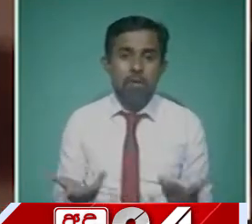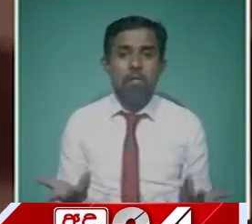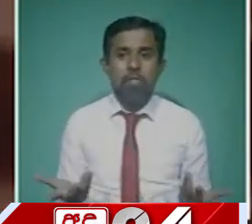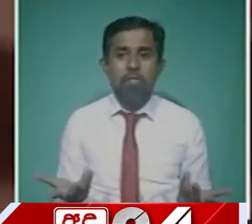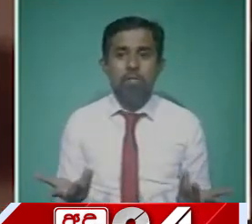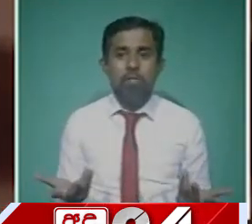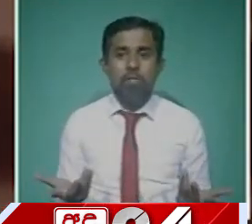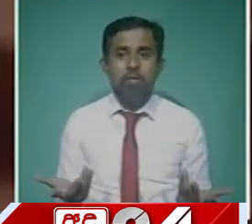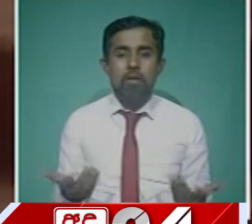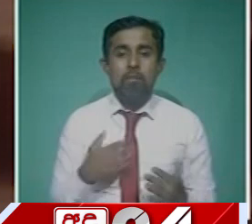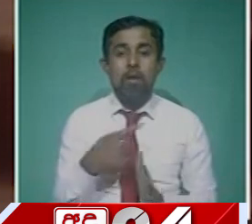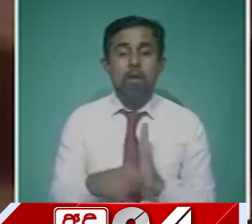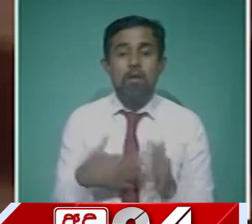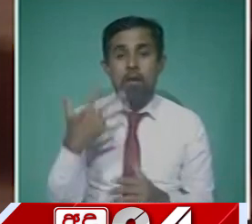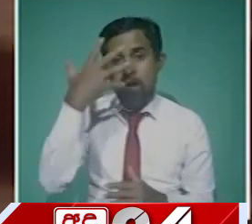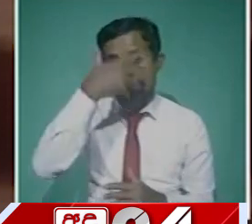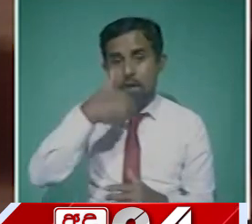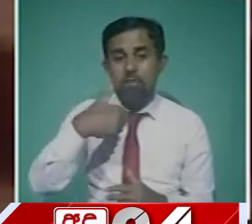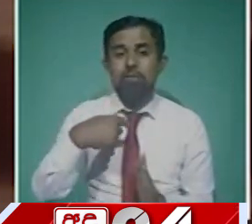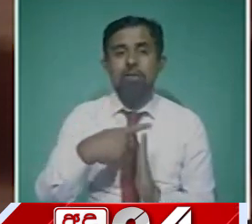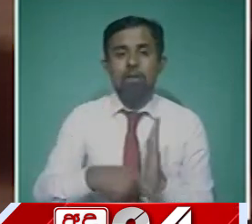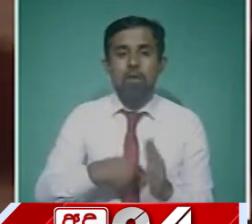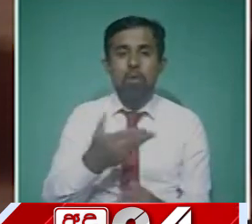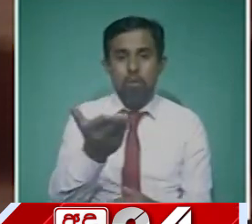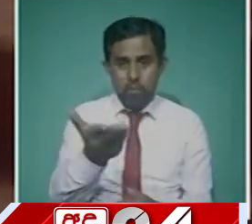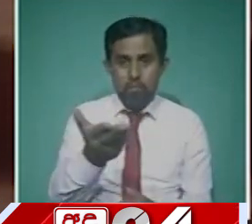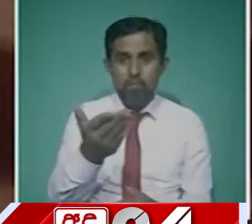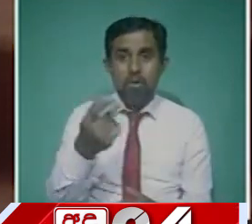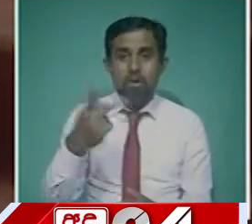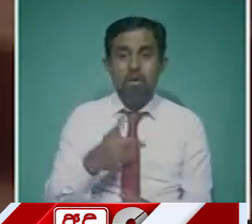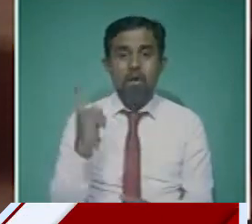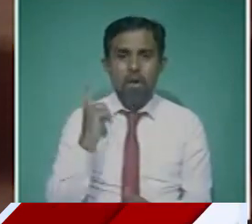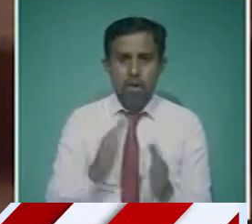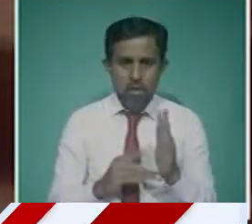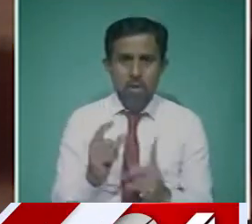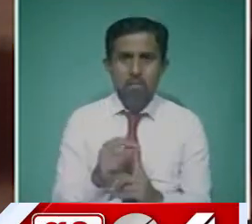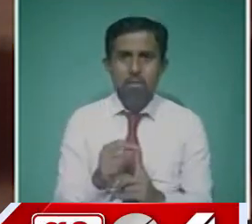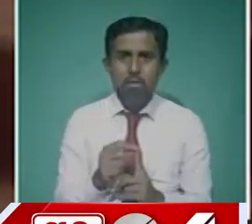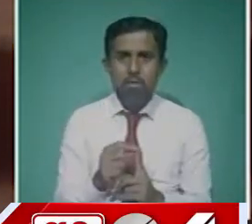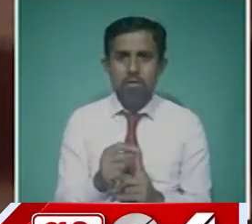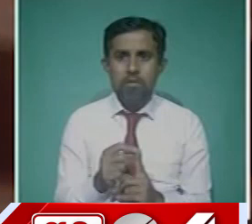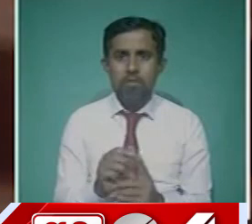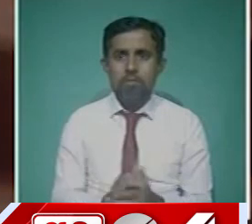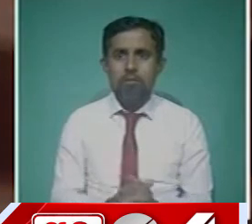වෙන්නේ නැහැ. අපේ රට ලස්සන රටක්. ඔබතුමා දැන් නියෝජ්‍ය ආරක්ෂකතුමා නේද ඔතන ඉන්නේ?